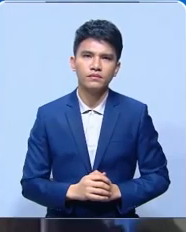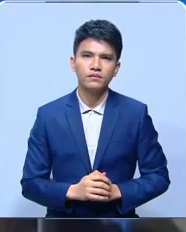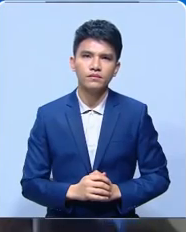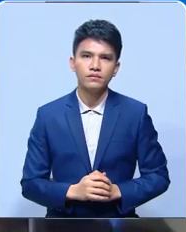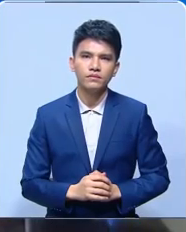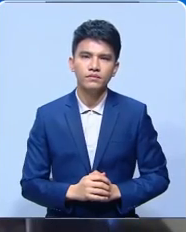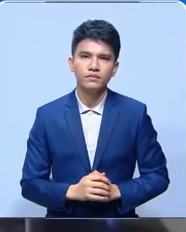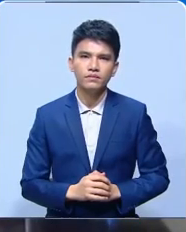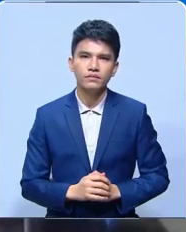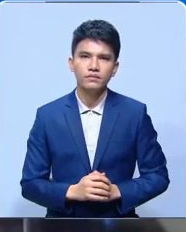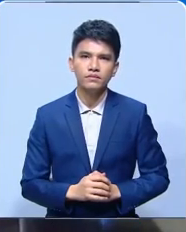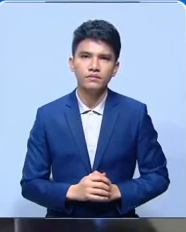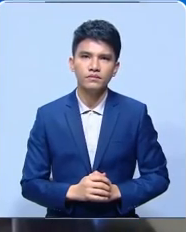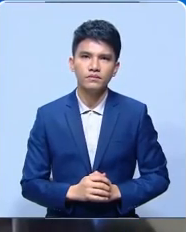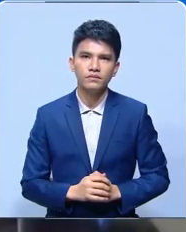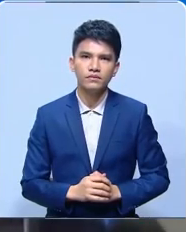ไ